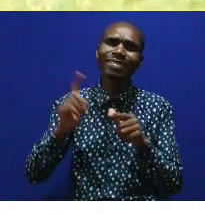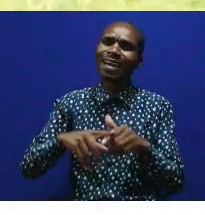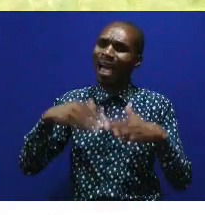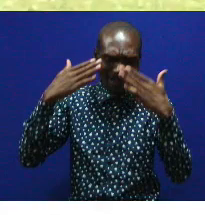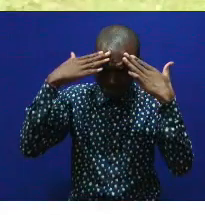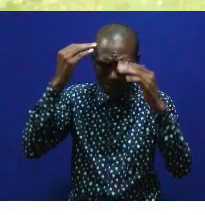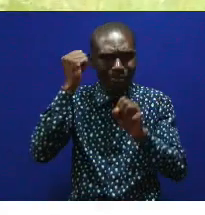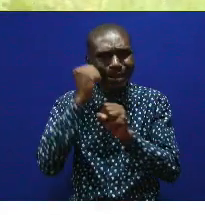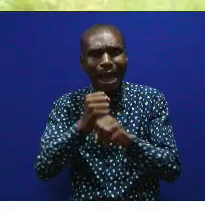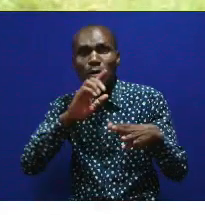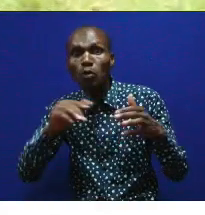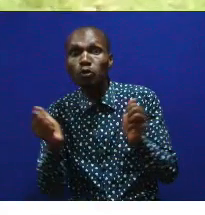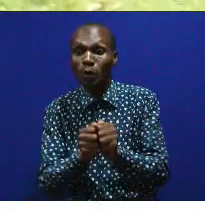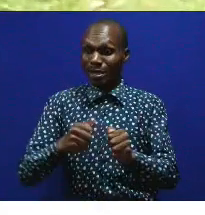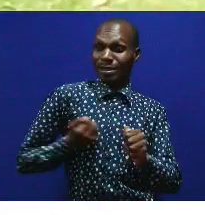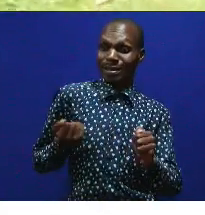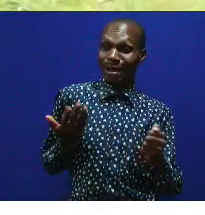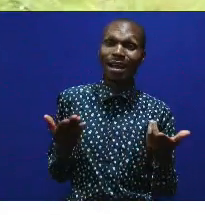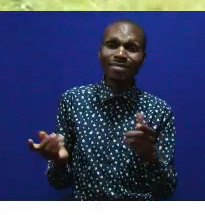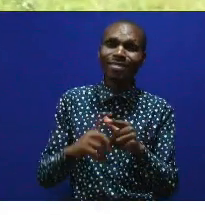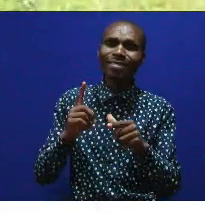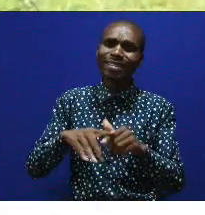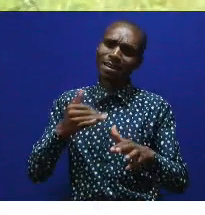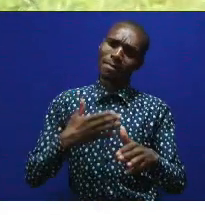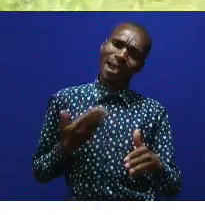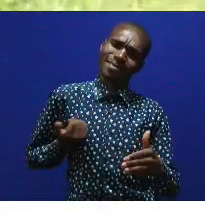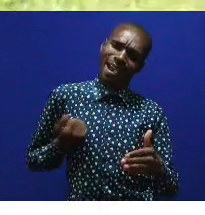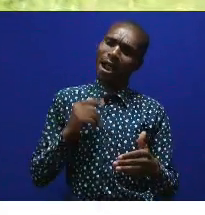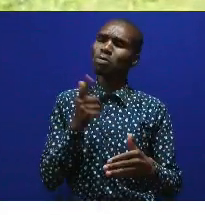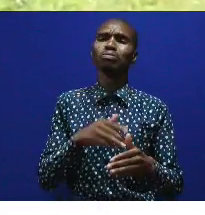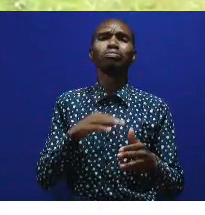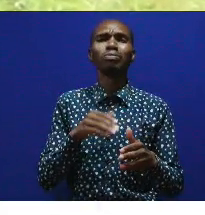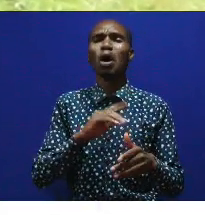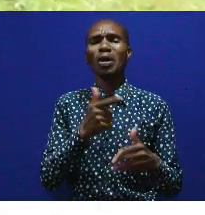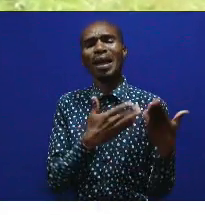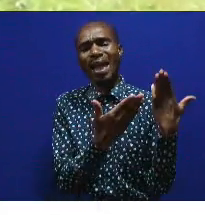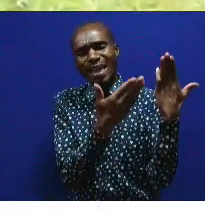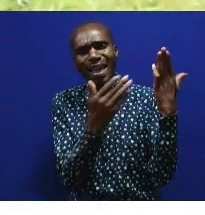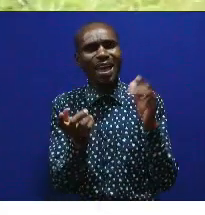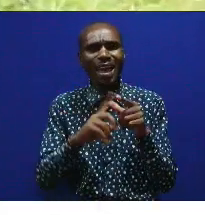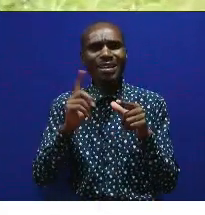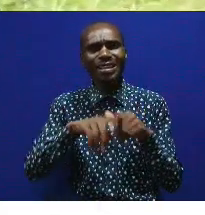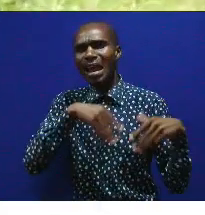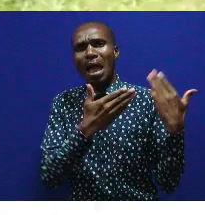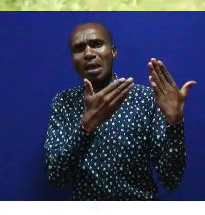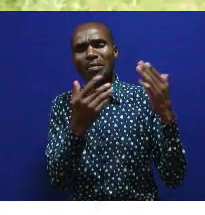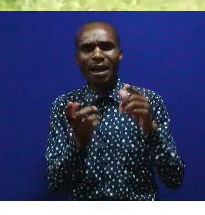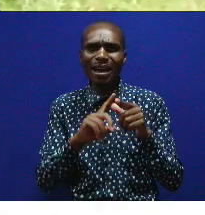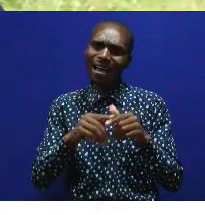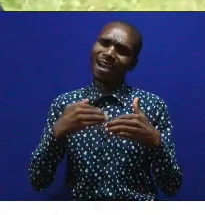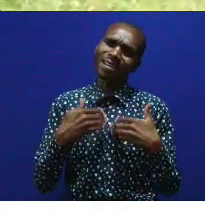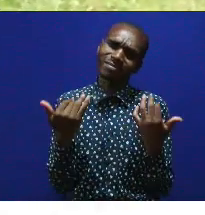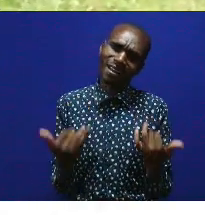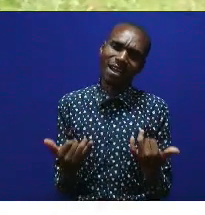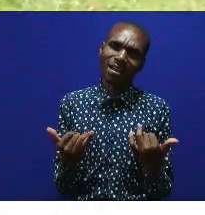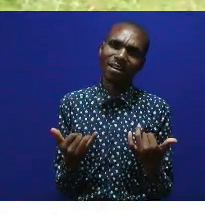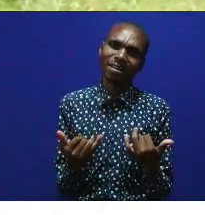kimeka mtotouegemeo yangu Motu niku nategemea yee n